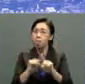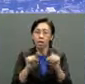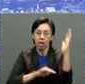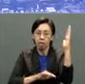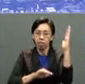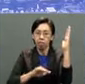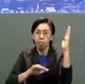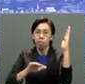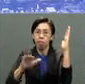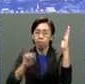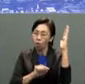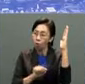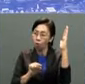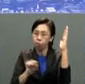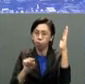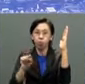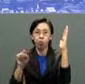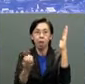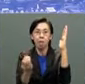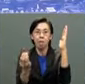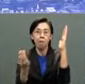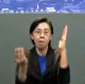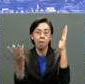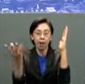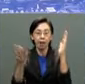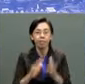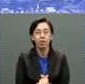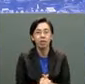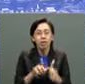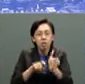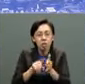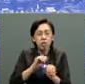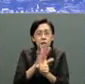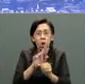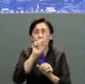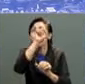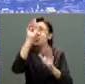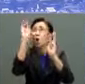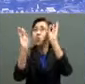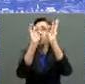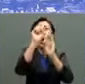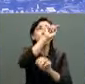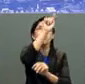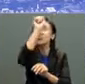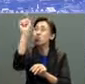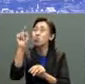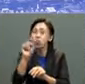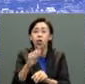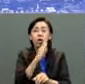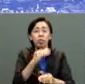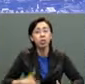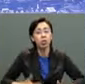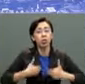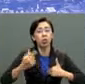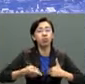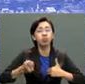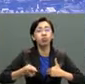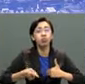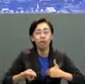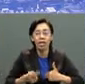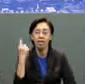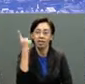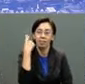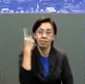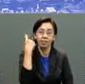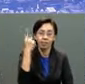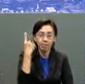อย่างนี้เพราะฉะนั้นเชื้อในอากาศต่างๆเต็มไปหมดนะครับถ้าเรายังใช้วิถีเดิมคือเดินทางไปเที่